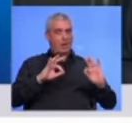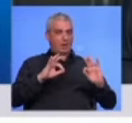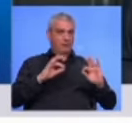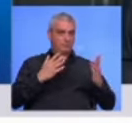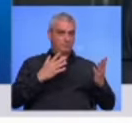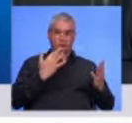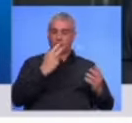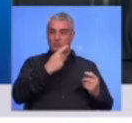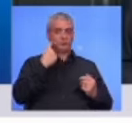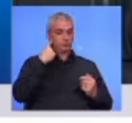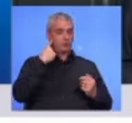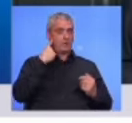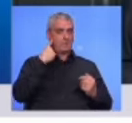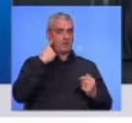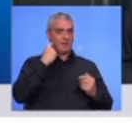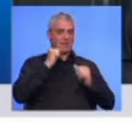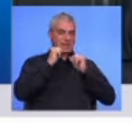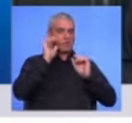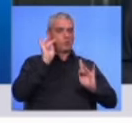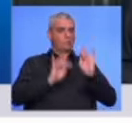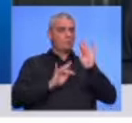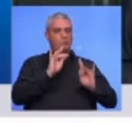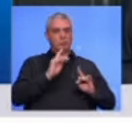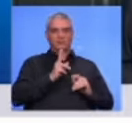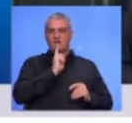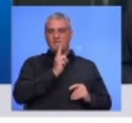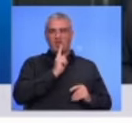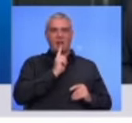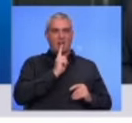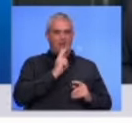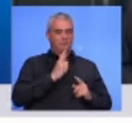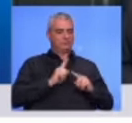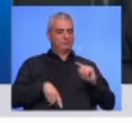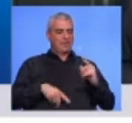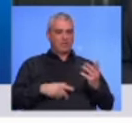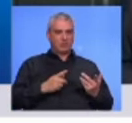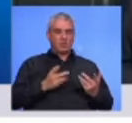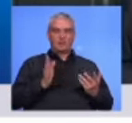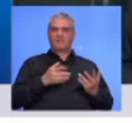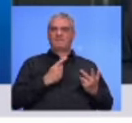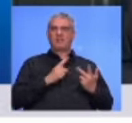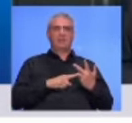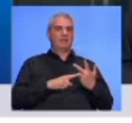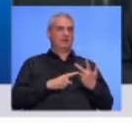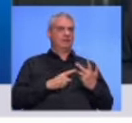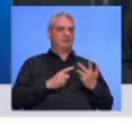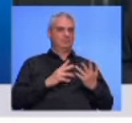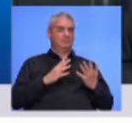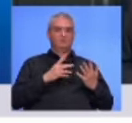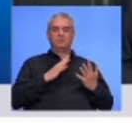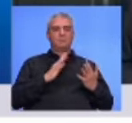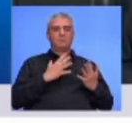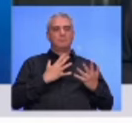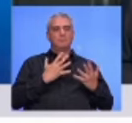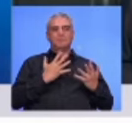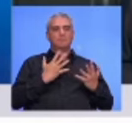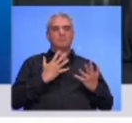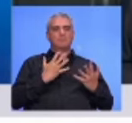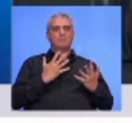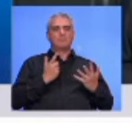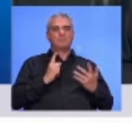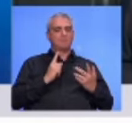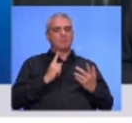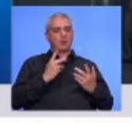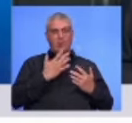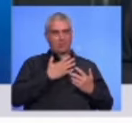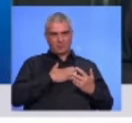כשאתה שומע את קריאות הבוז ואת הכללות הגסות וכולי, לא מתחשק